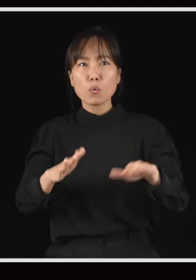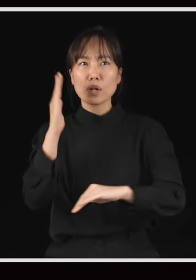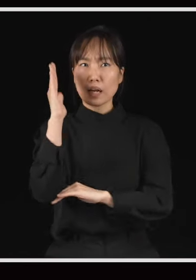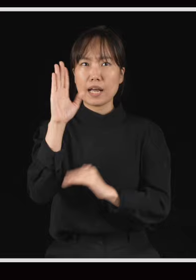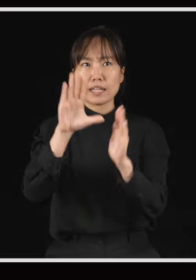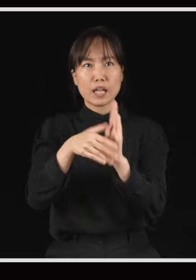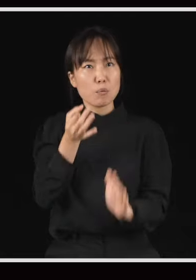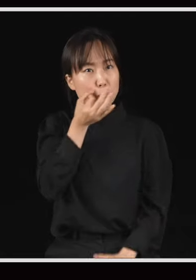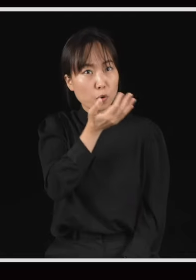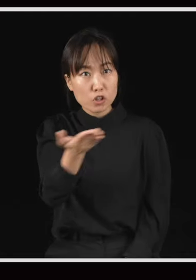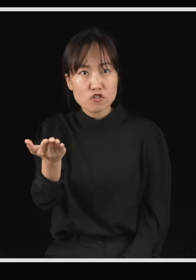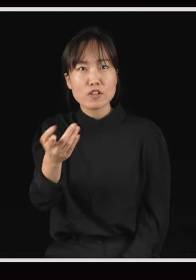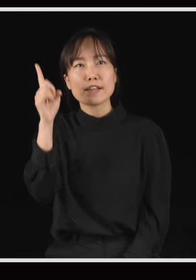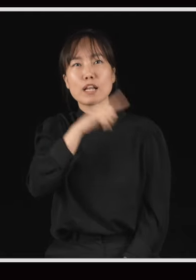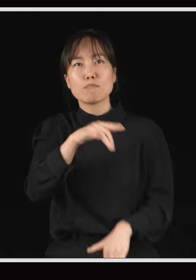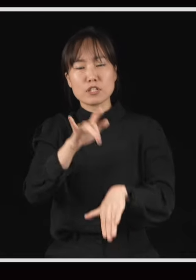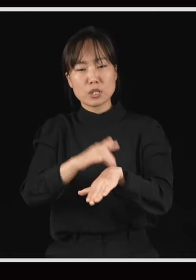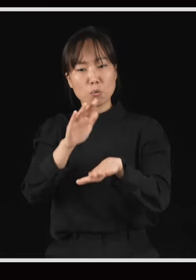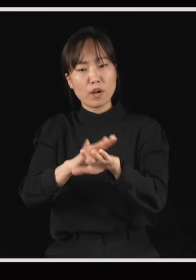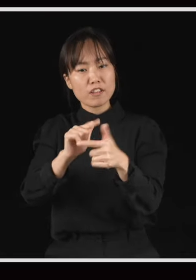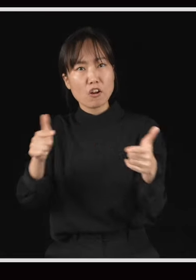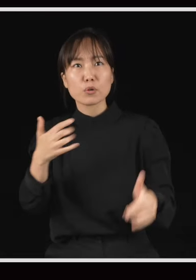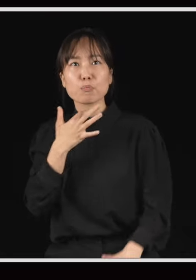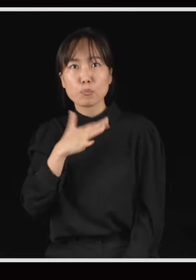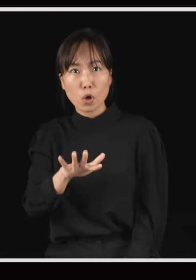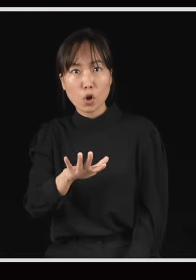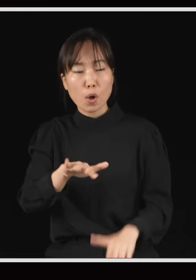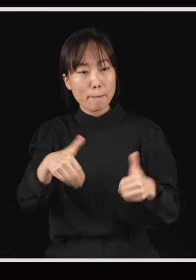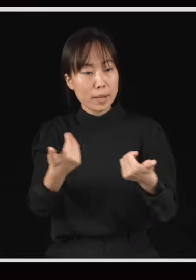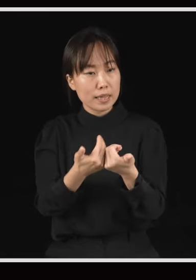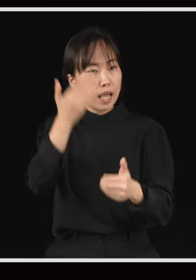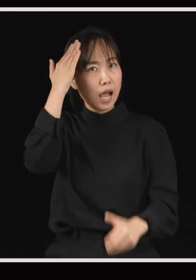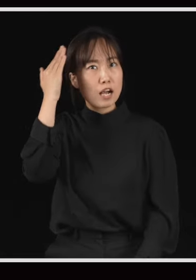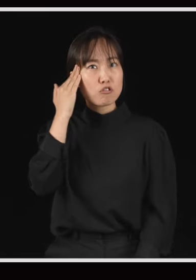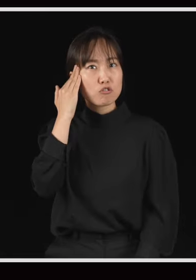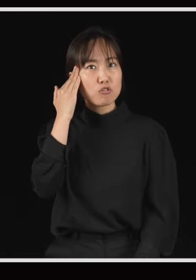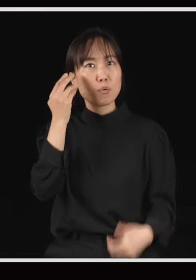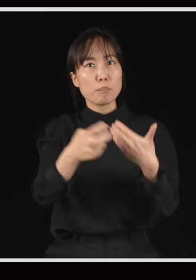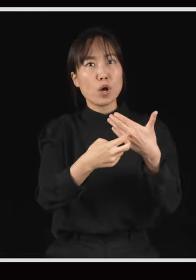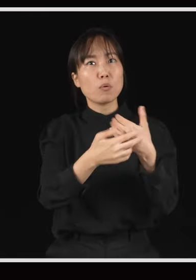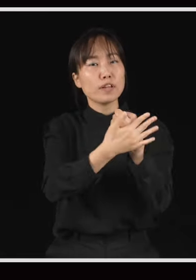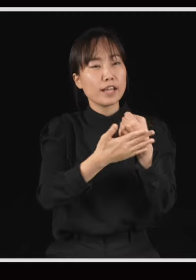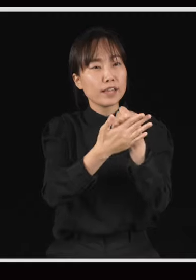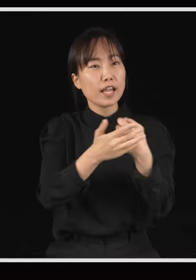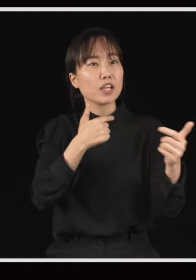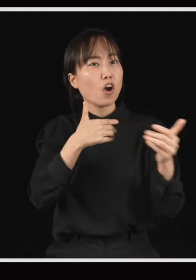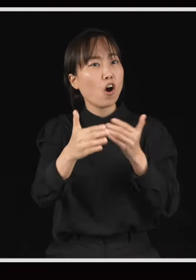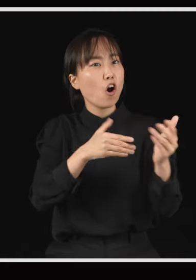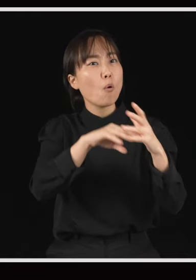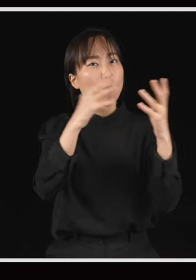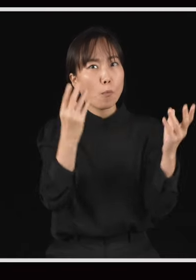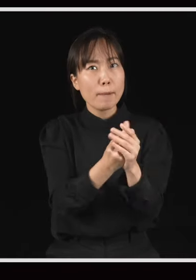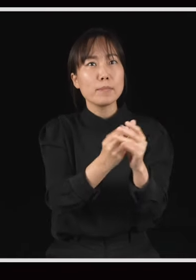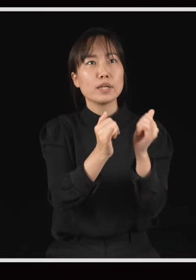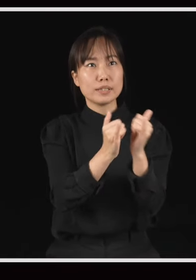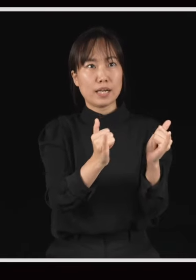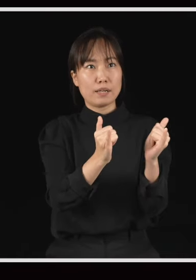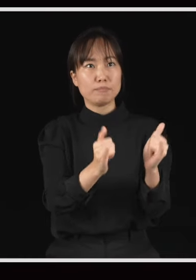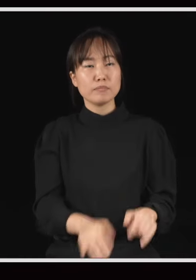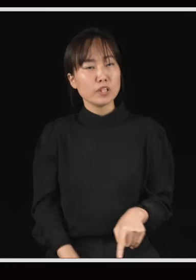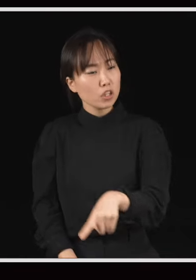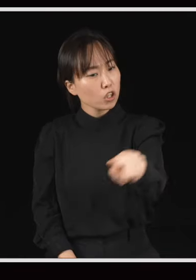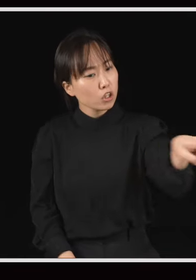지금 앞으로 제가 보여드릴 여러 가지 문제점들은 가지고 있지 않으시면서 동시에 한국의 보건의료 체계 시스템의 이점을 다